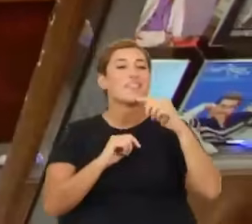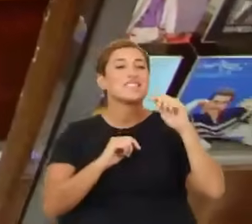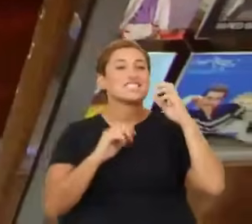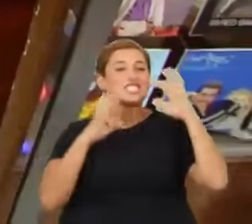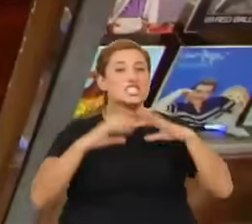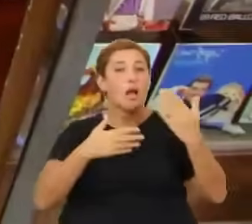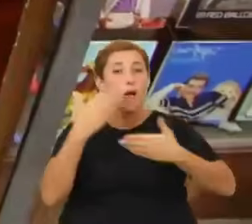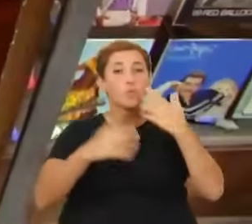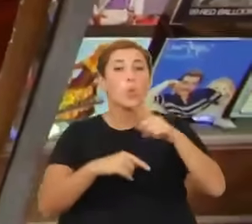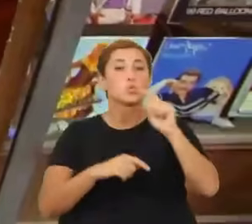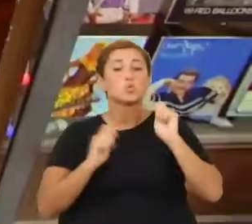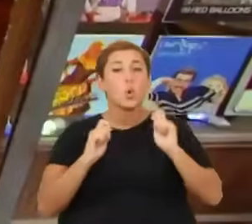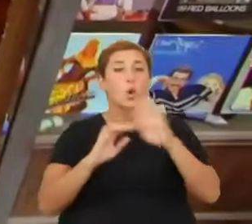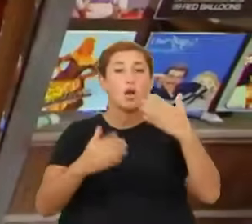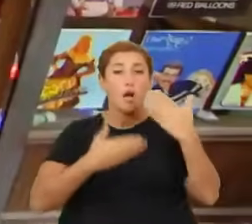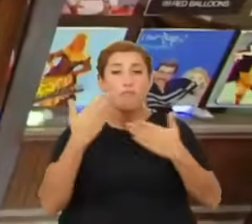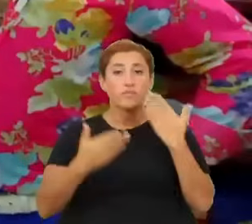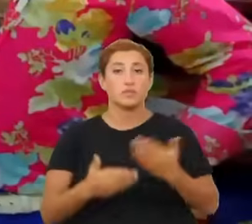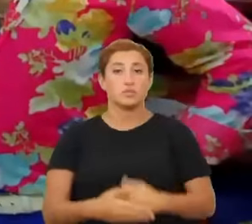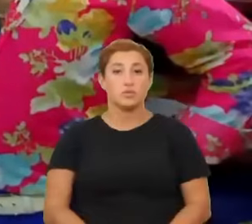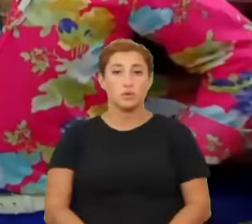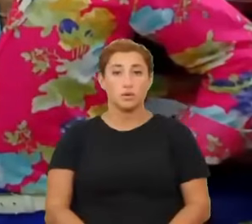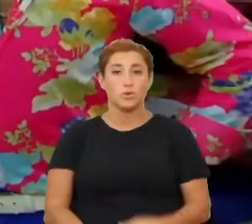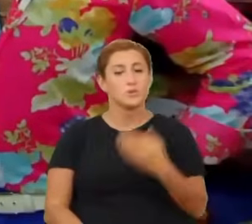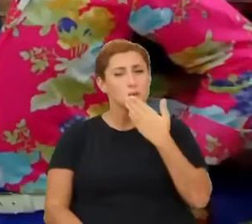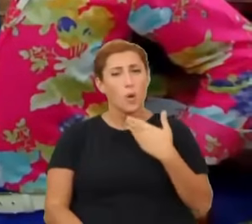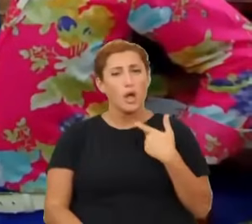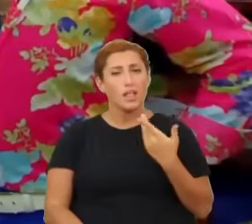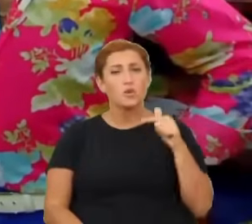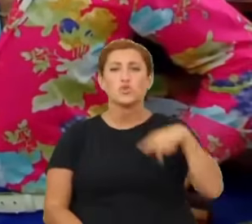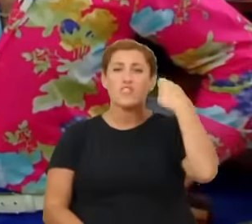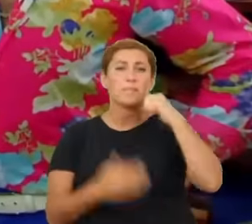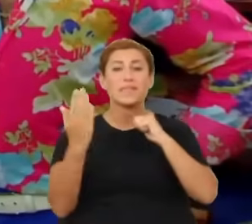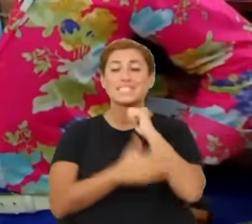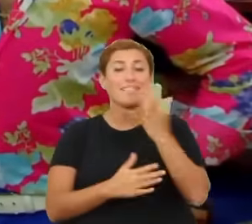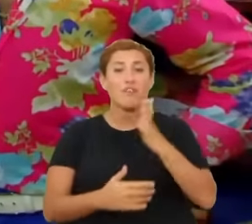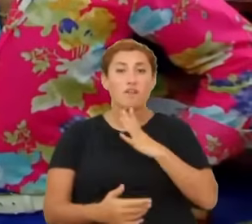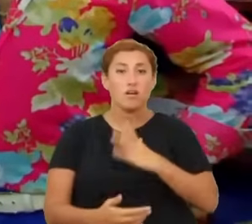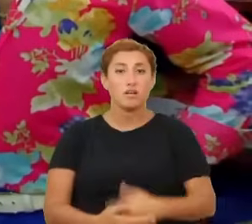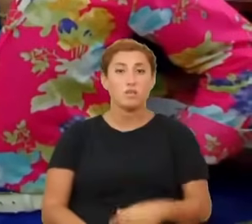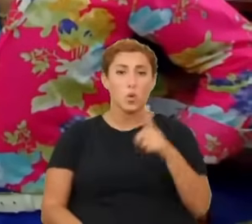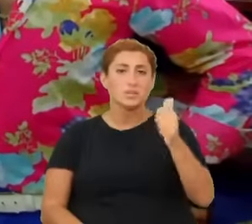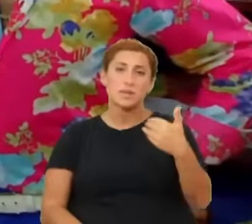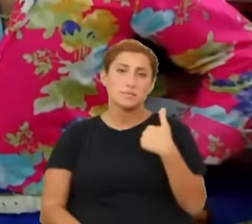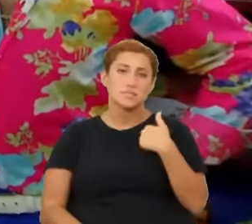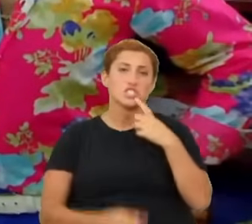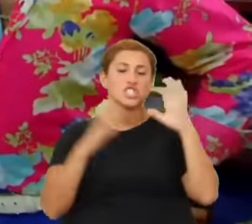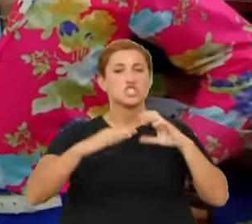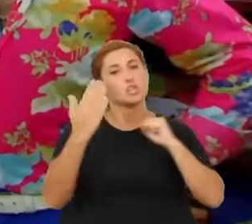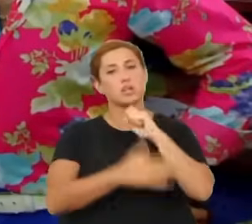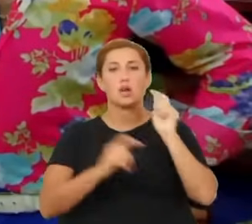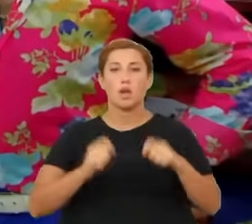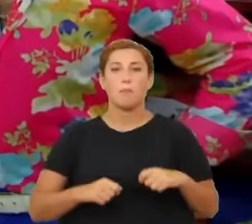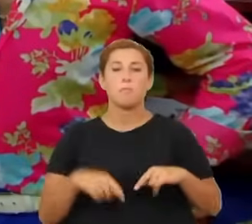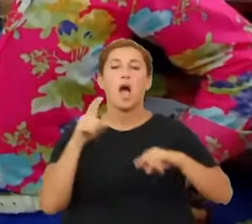anlatıyor. Oradaki zorlukları anlatıyor. Söyleyin ya, şu filmde yasaklanacak ne var? O zaman biz kışı da